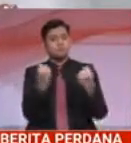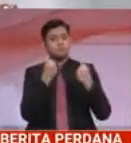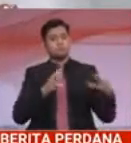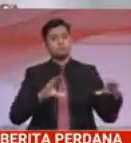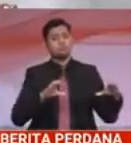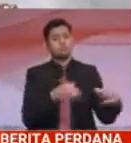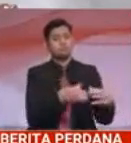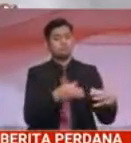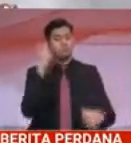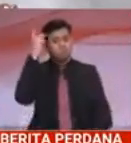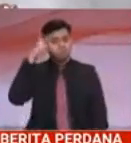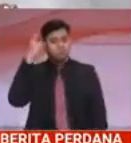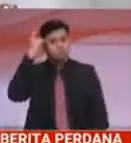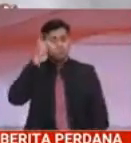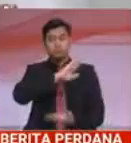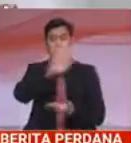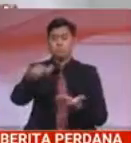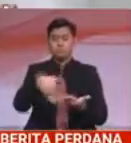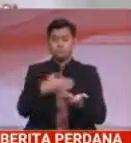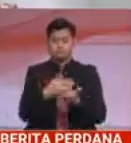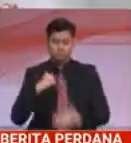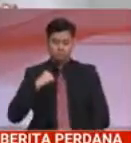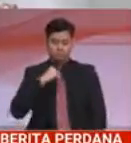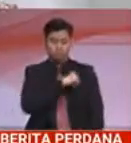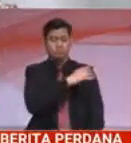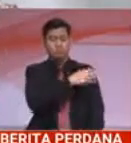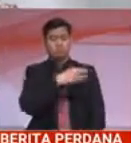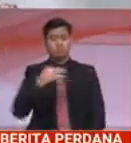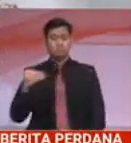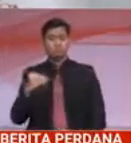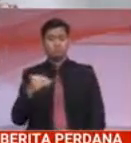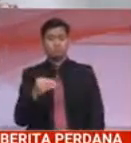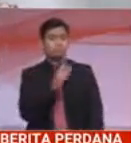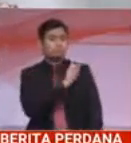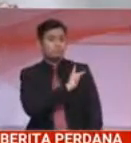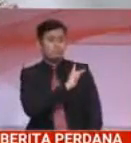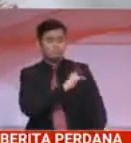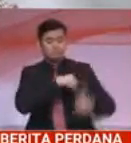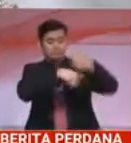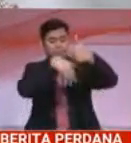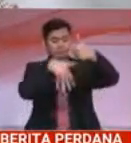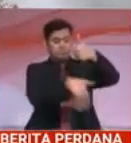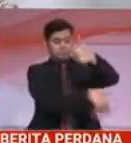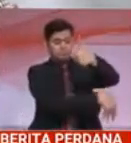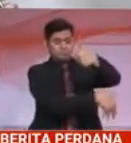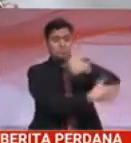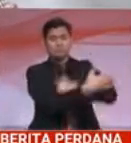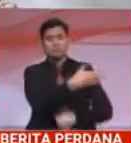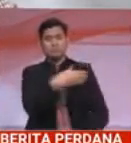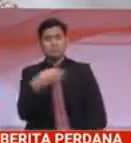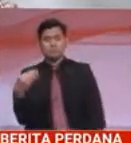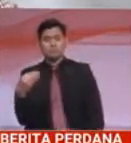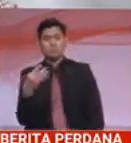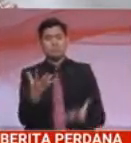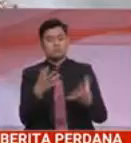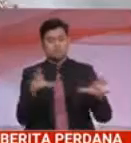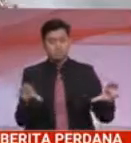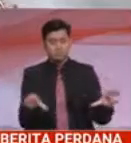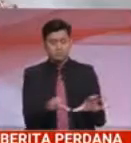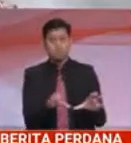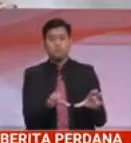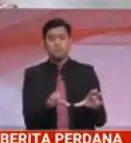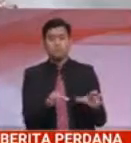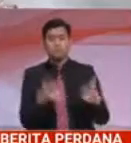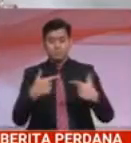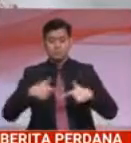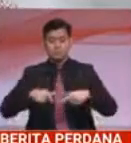tugas semua ahli dan juga pemimpin-pemimpin sedia ada. Jadi I have no problem untuk menjalankan tanggungjawab kerana saya fikir